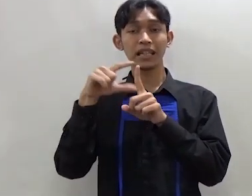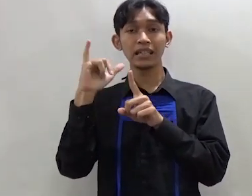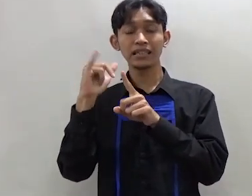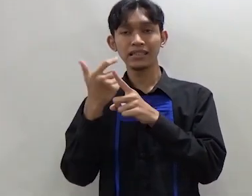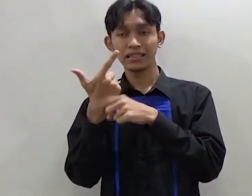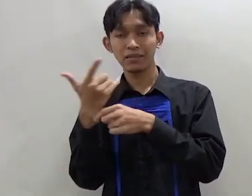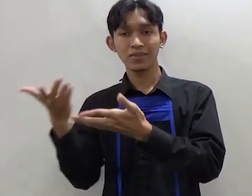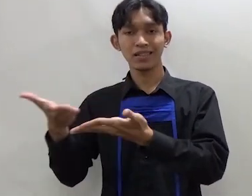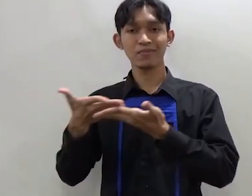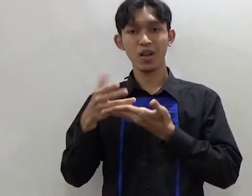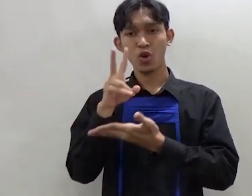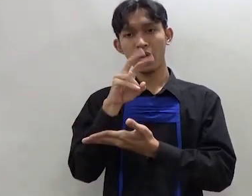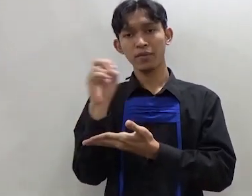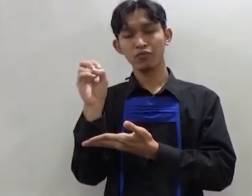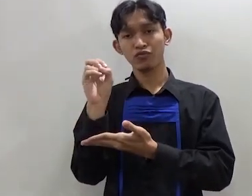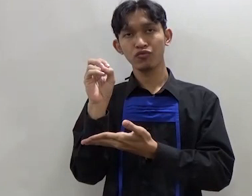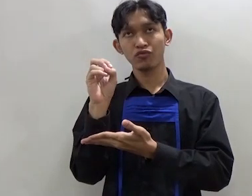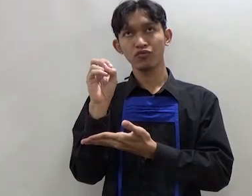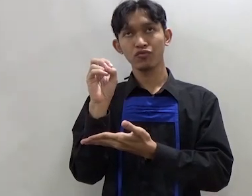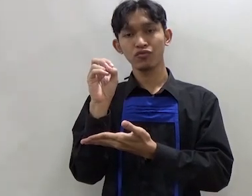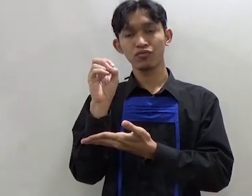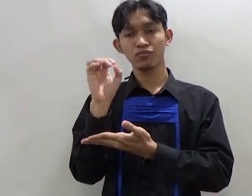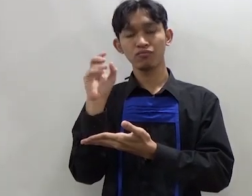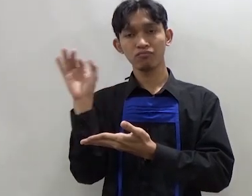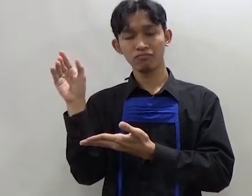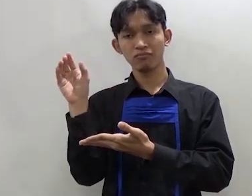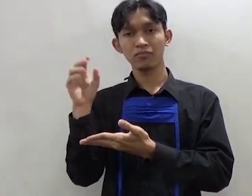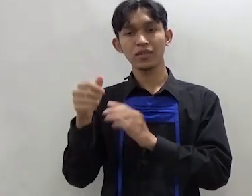586 hasilnya dinyatakan reaktif.